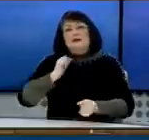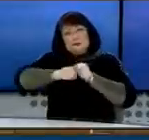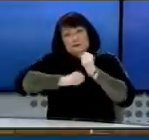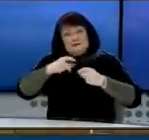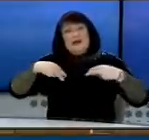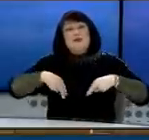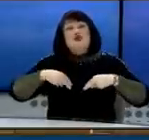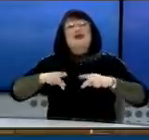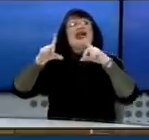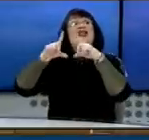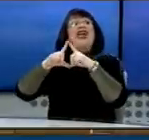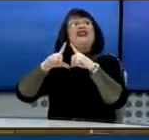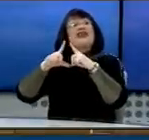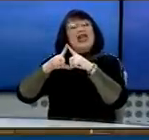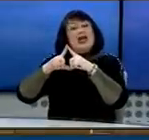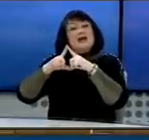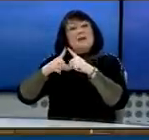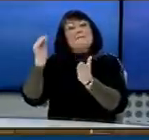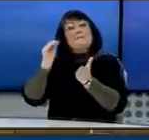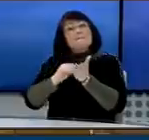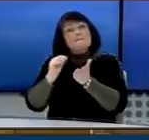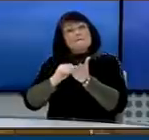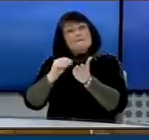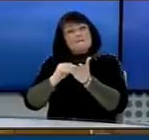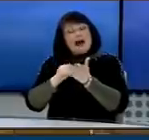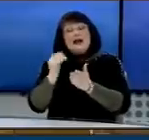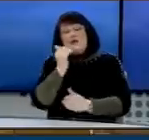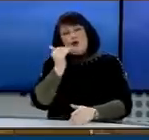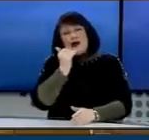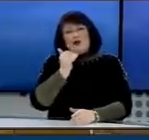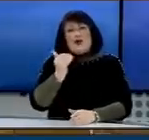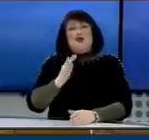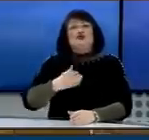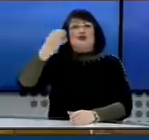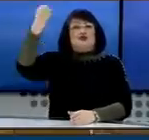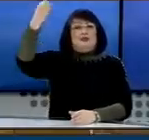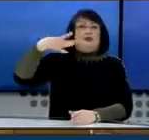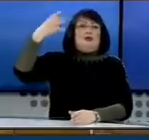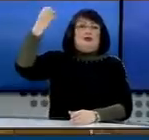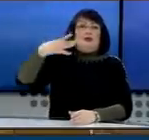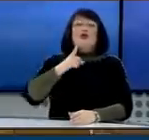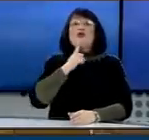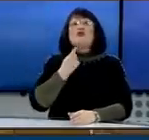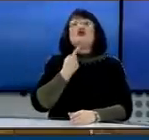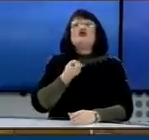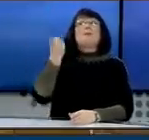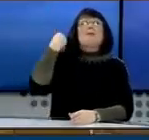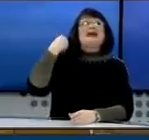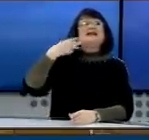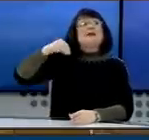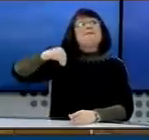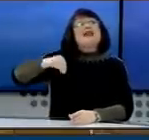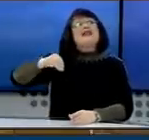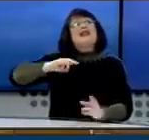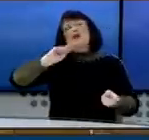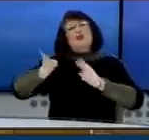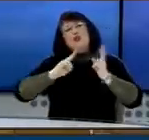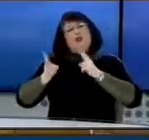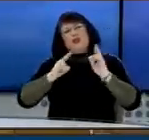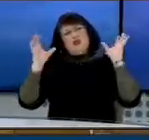Υπουργείου και του ΔΔΕ αυτή επανήλθε πολύ πιο γρήγορα από ό,τι στη Μύδεια, αλλά ούτε αυτό